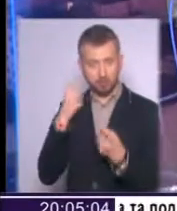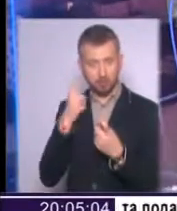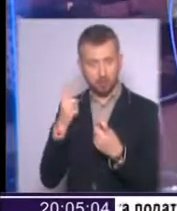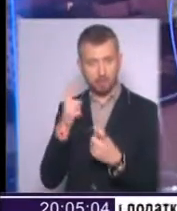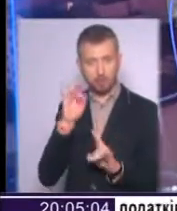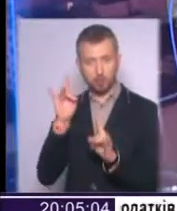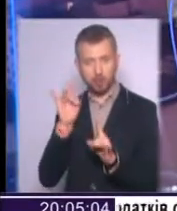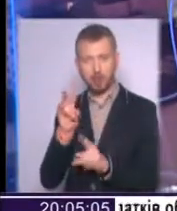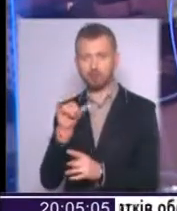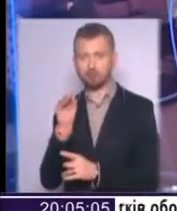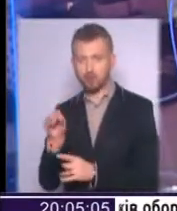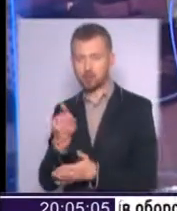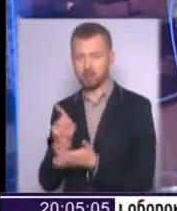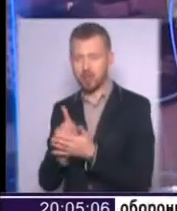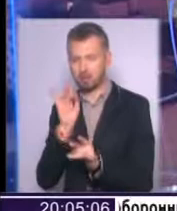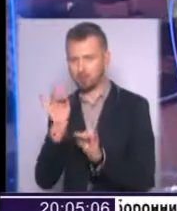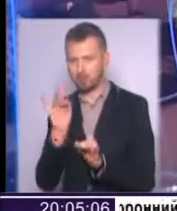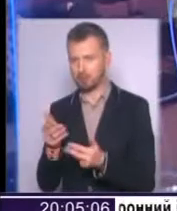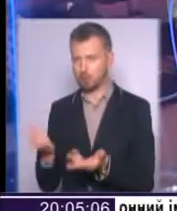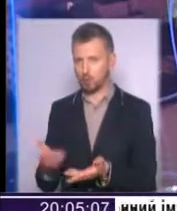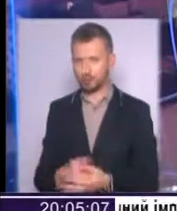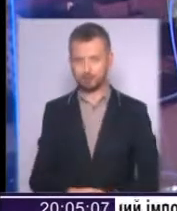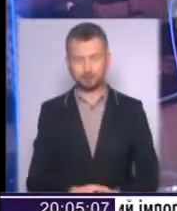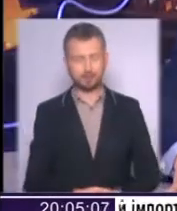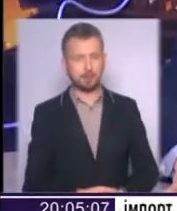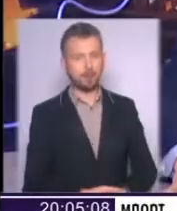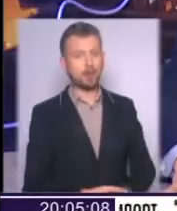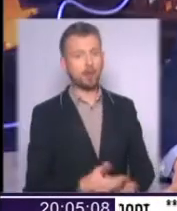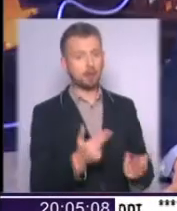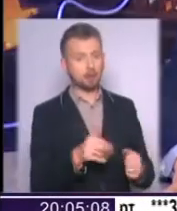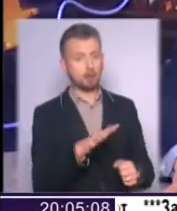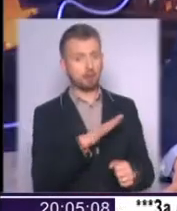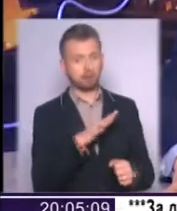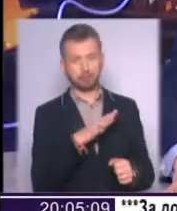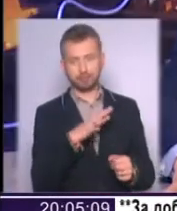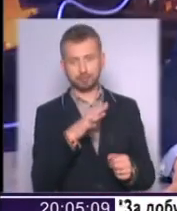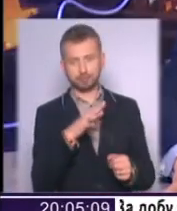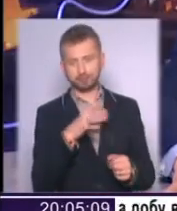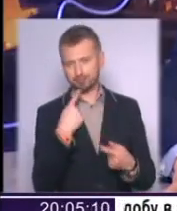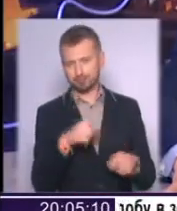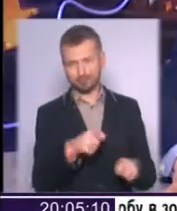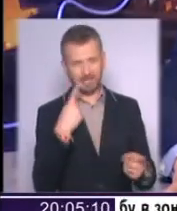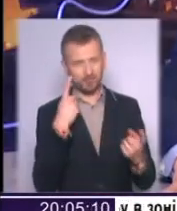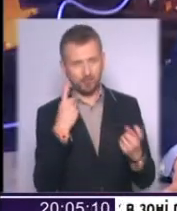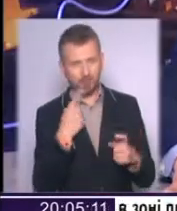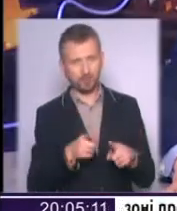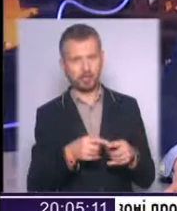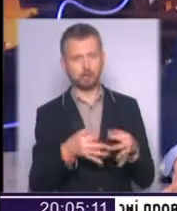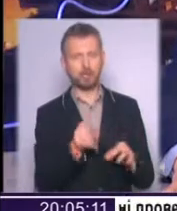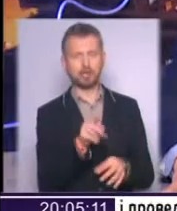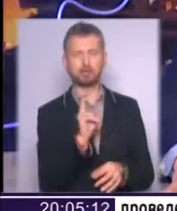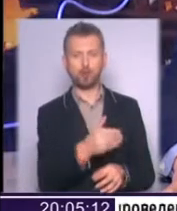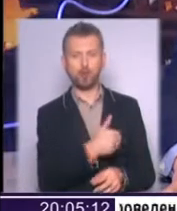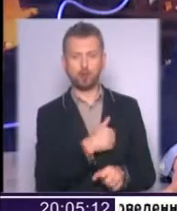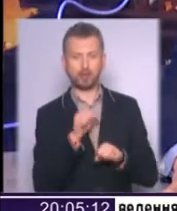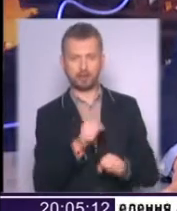грубо кажучи, мала пролунати. Прошу, будь ласка. Так, відбувся витік інформації, це дозволило тим, хто хоче захистити